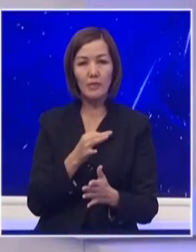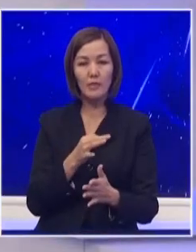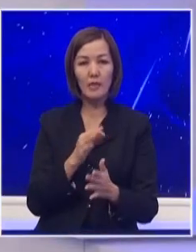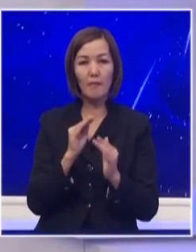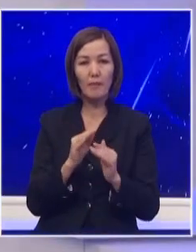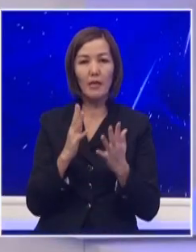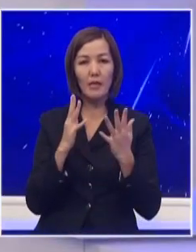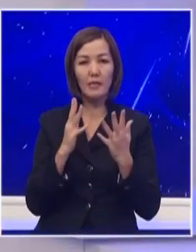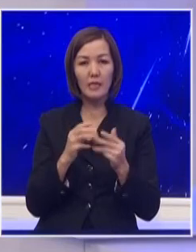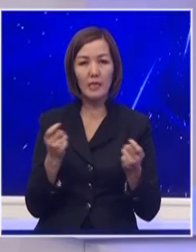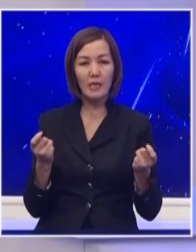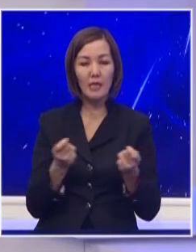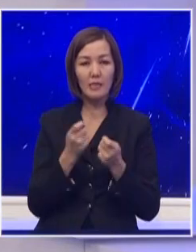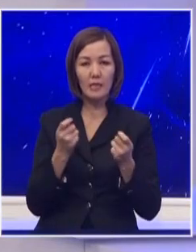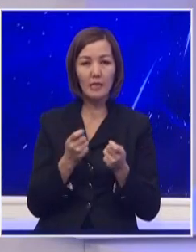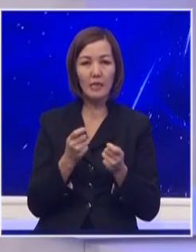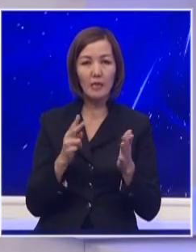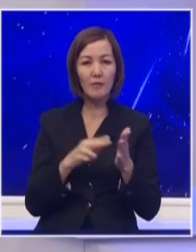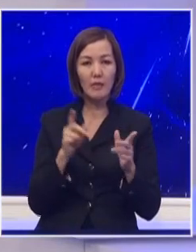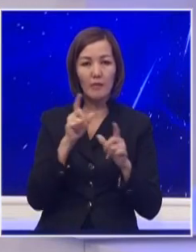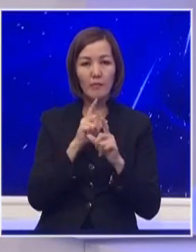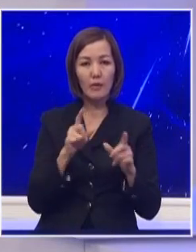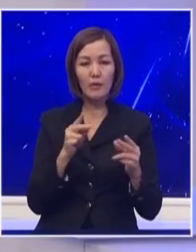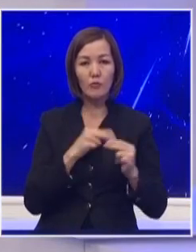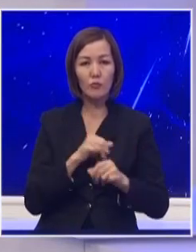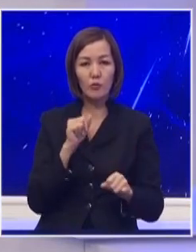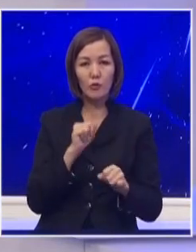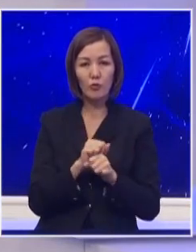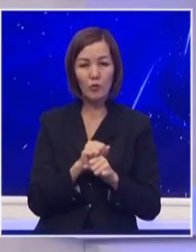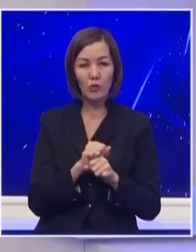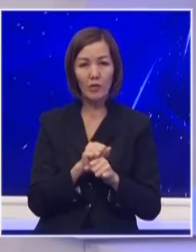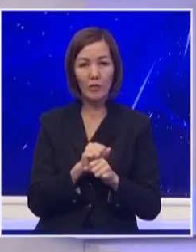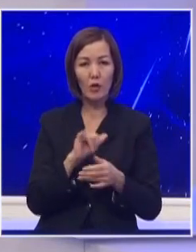мәліметтеріне сүйенсек, 215 мың гектар ауыл шаруашылық аумақ құрғап, егін